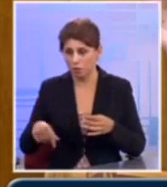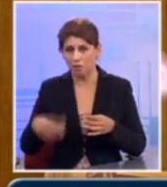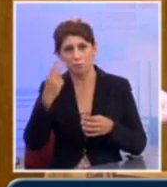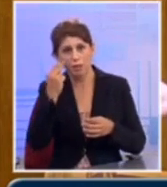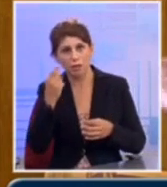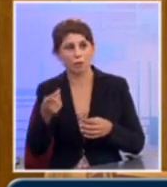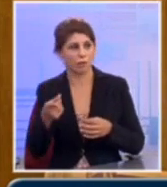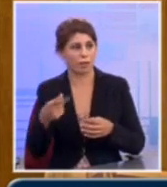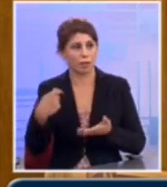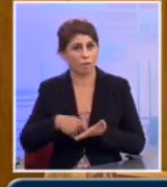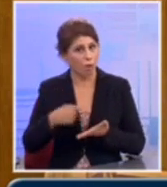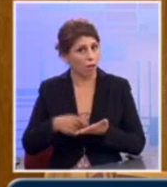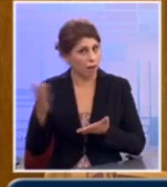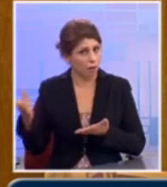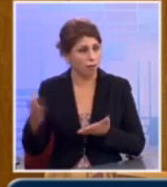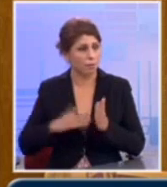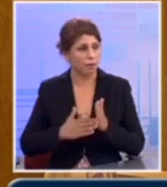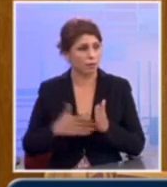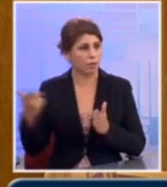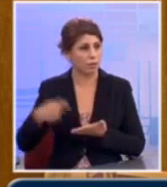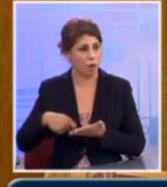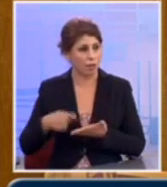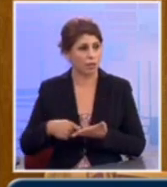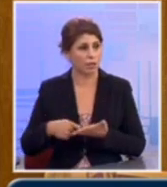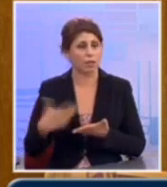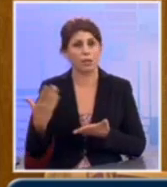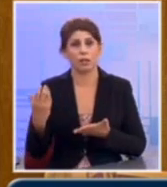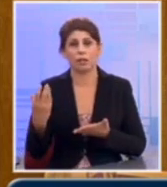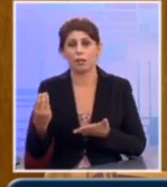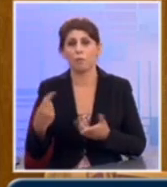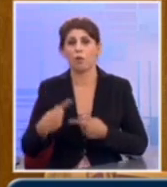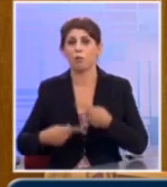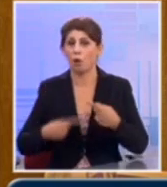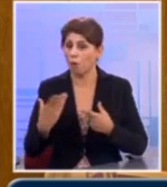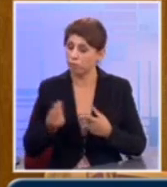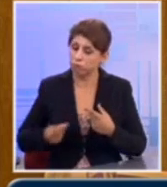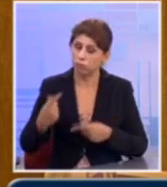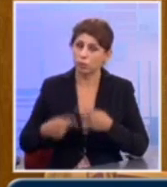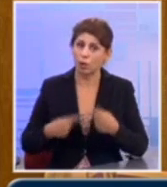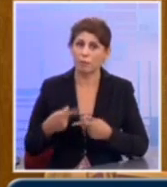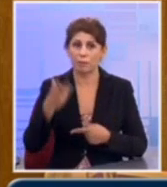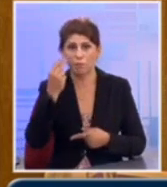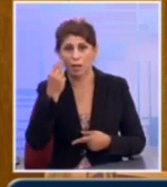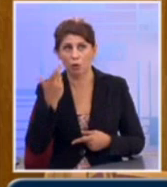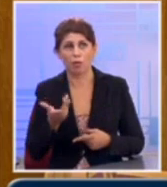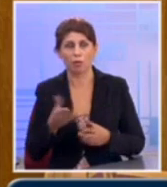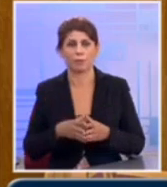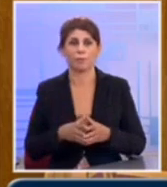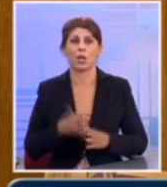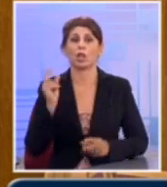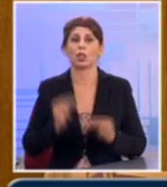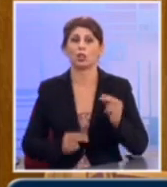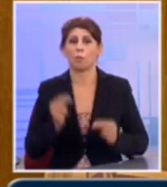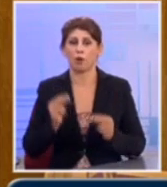παρακολουθούν και είναι εφοριακοί και είναι εφοριακοί και είναι πολύ πιο έμπειροι που παρακολουθούν το